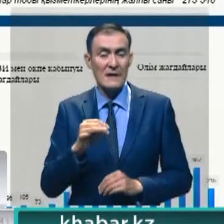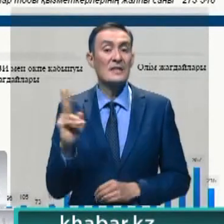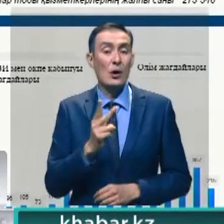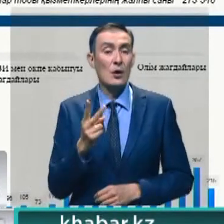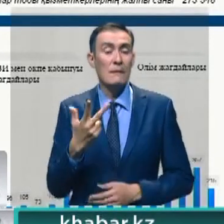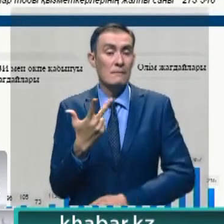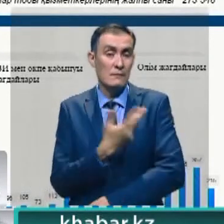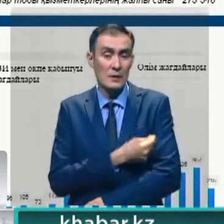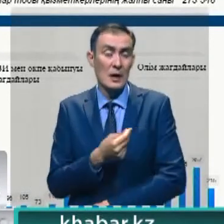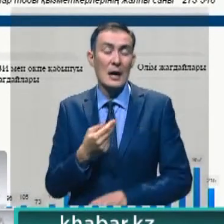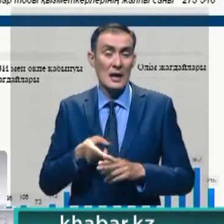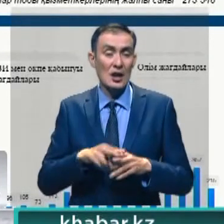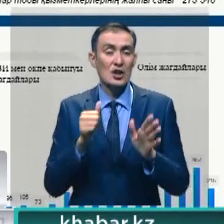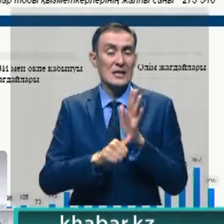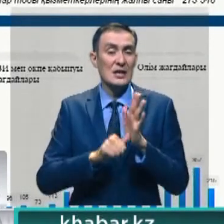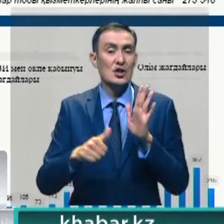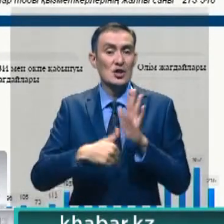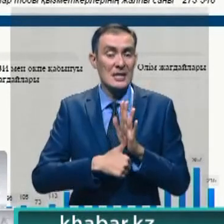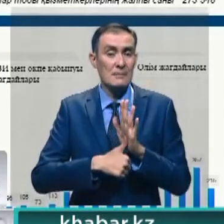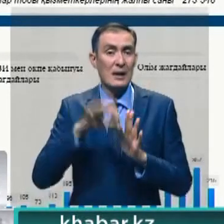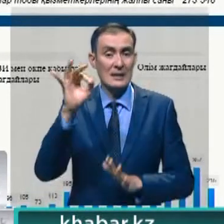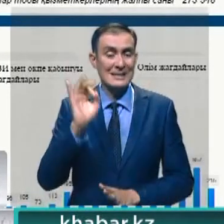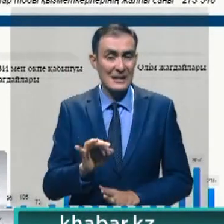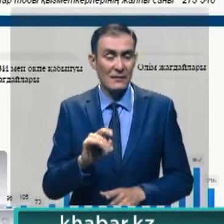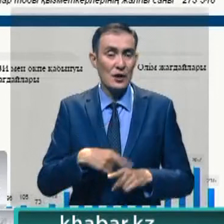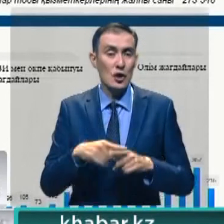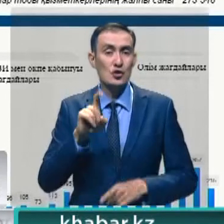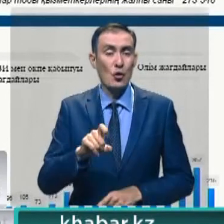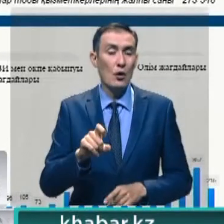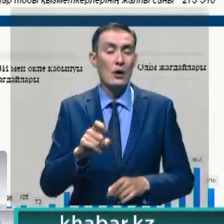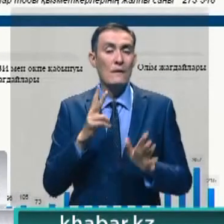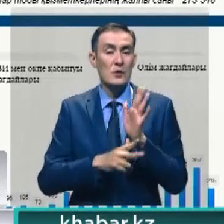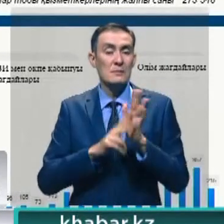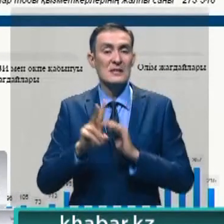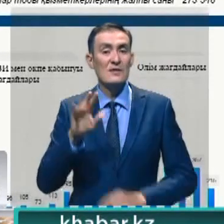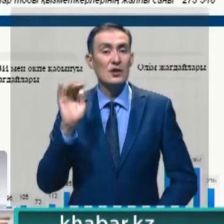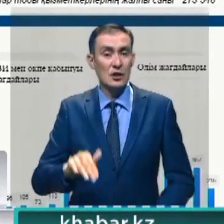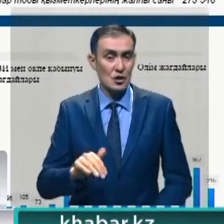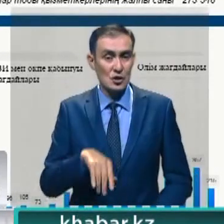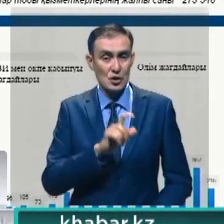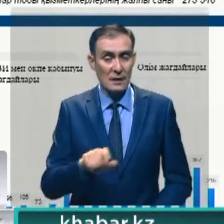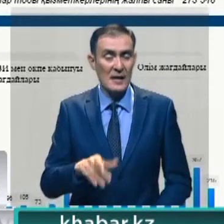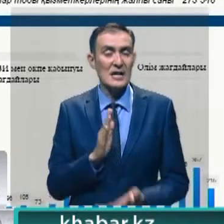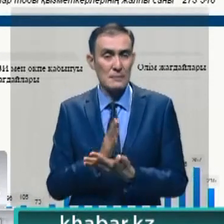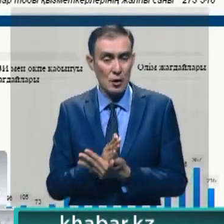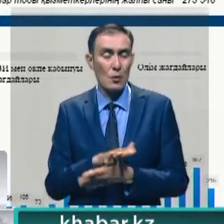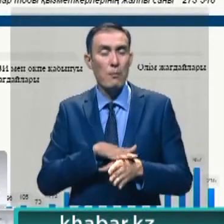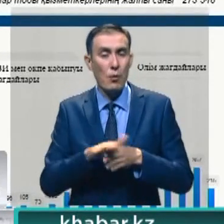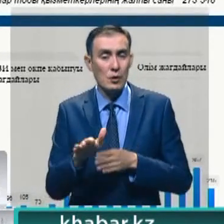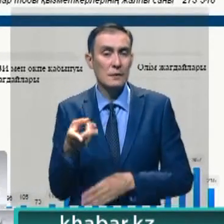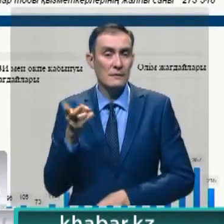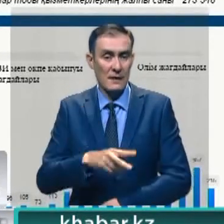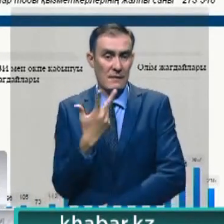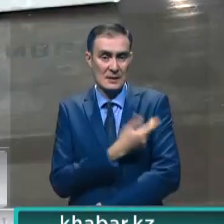компонент, наверное, тоже надо озвучить. Это 66% или 182 тысячи наших коллег сегодня уже получили полный